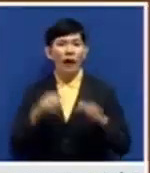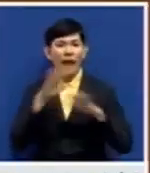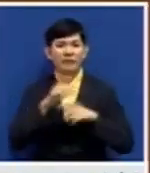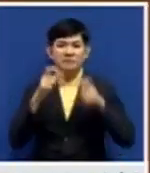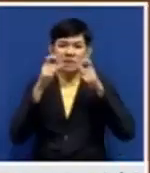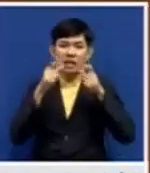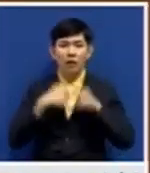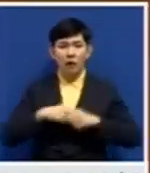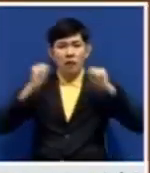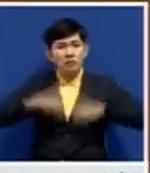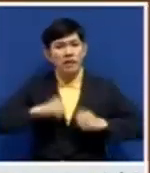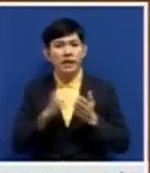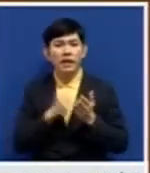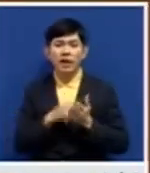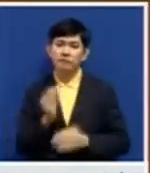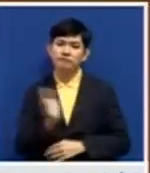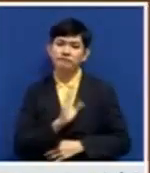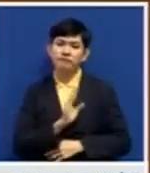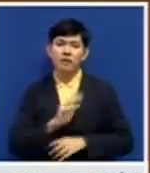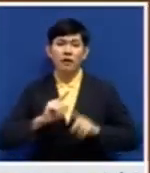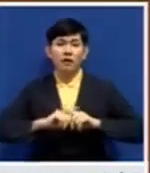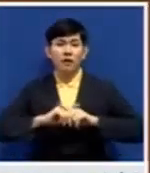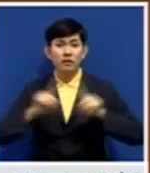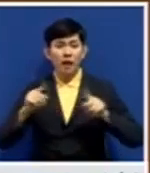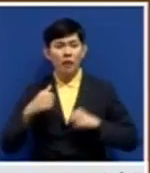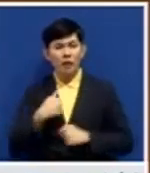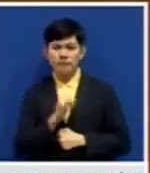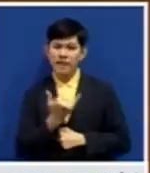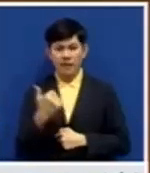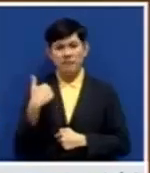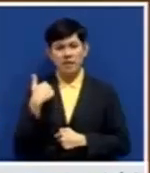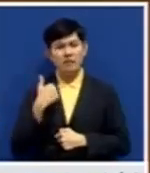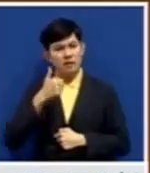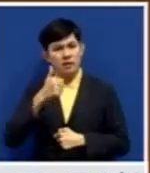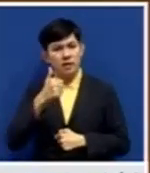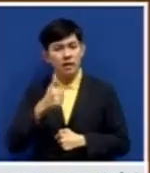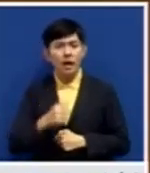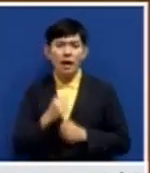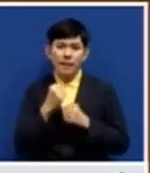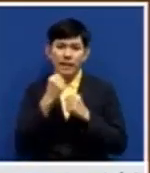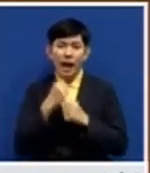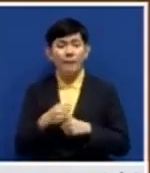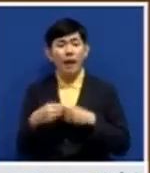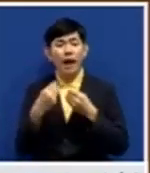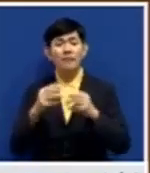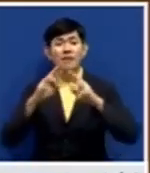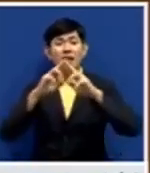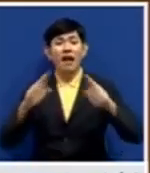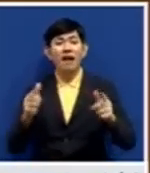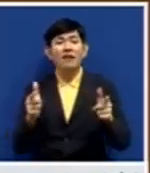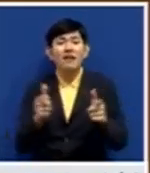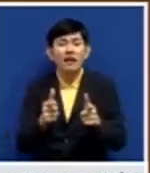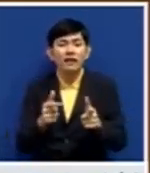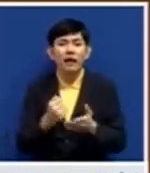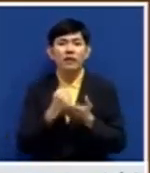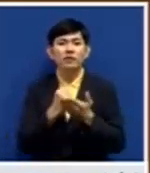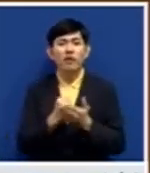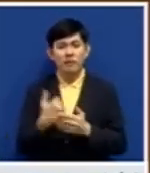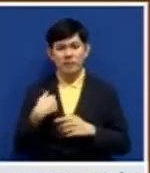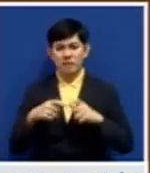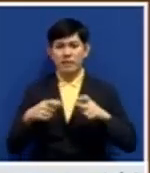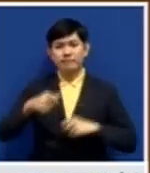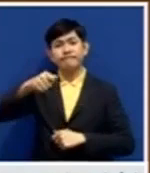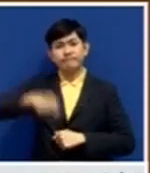เขาจะอนุมัติง่ายๆแต่มันเริ่มขึ้นมาดีแล้วก็พยายามจูงใจให้ร้านค้าย่อยเนี่ยมีเครื่องรูด